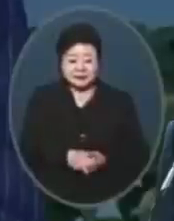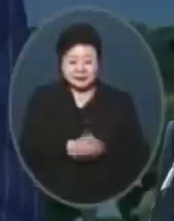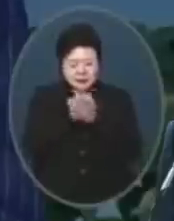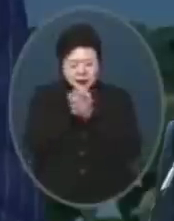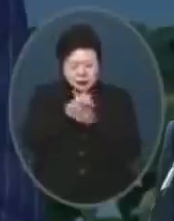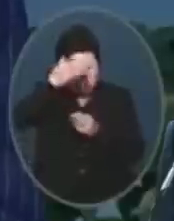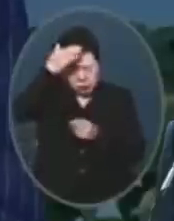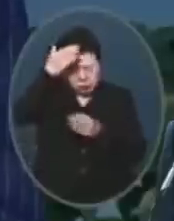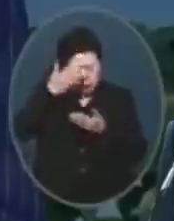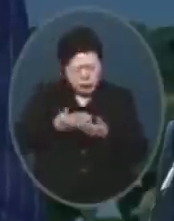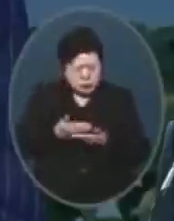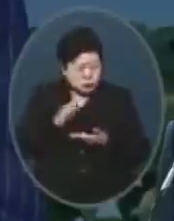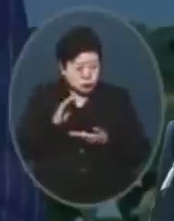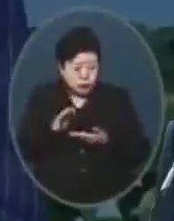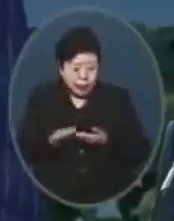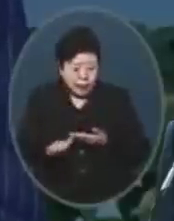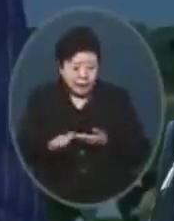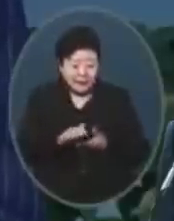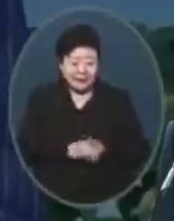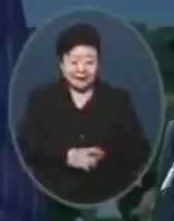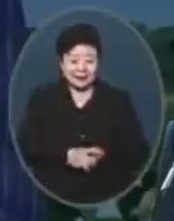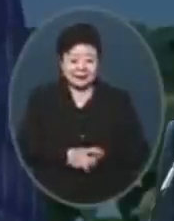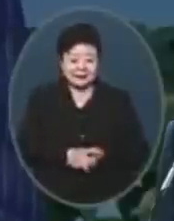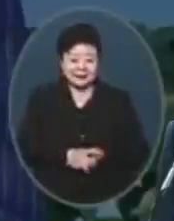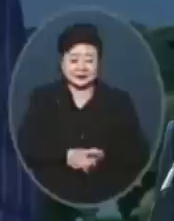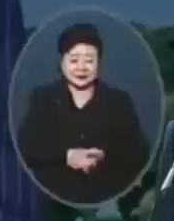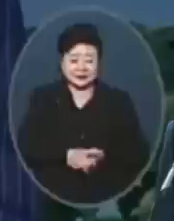기도를 받고 난 다음에